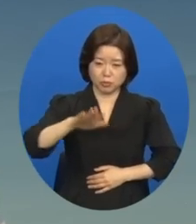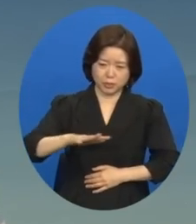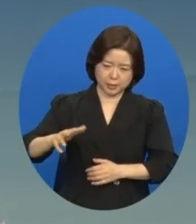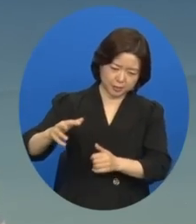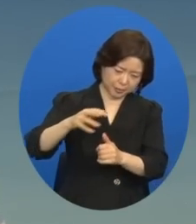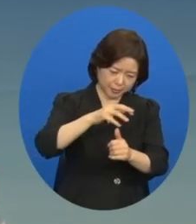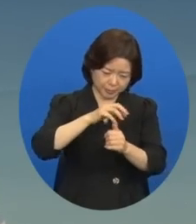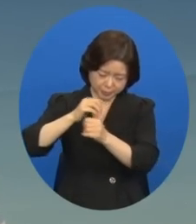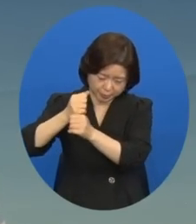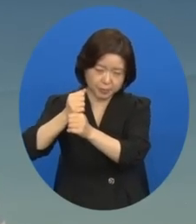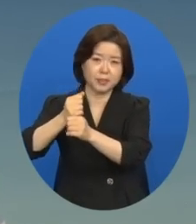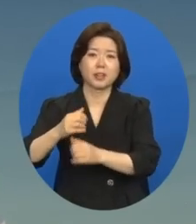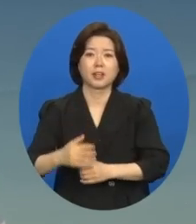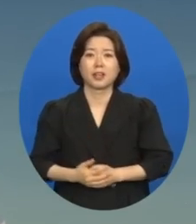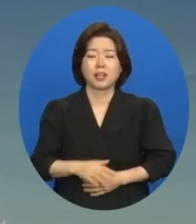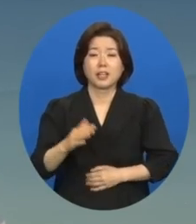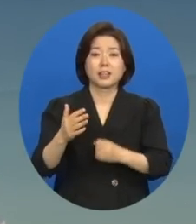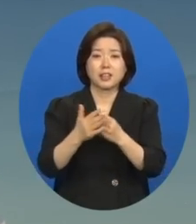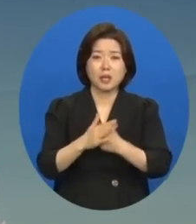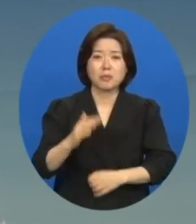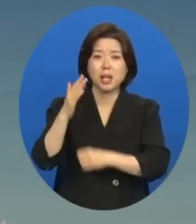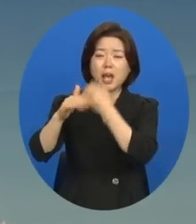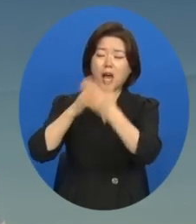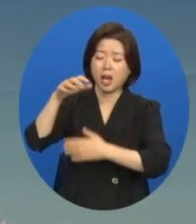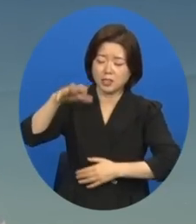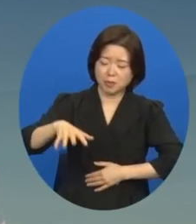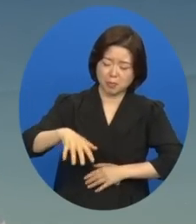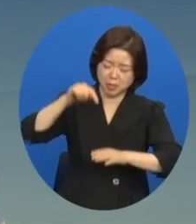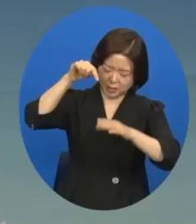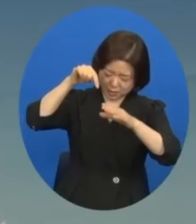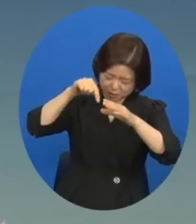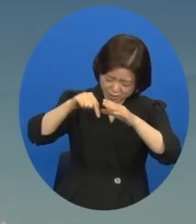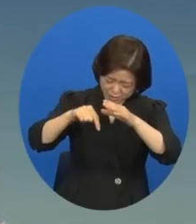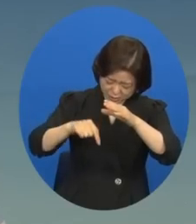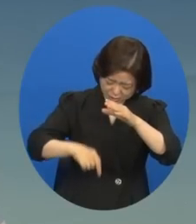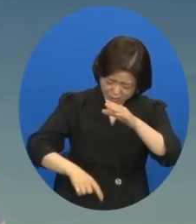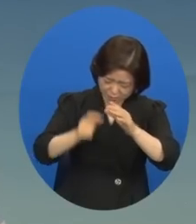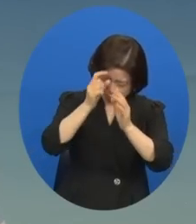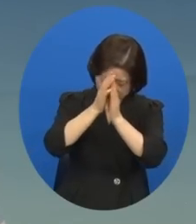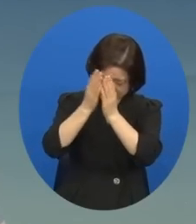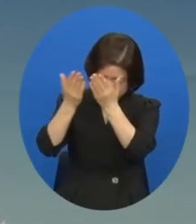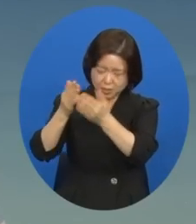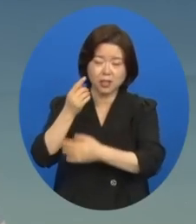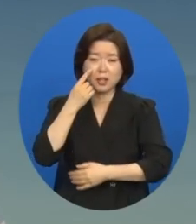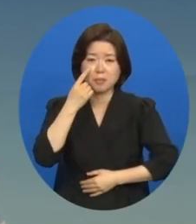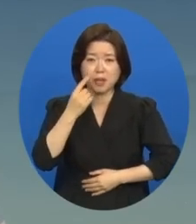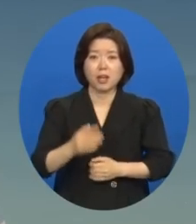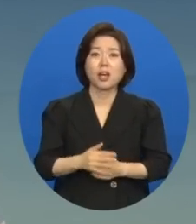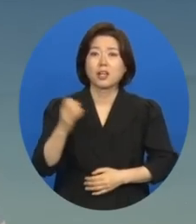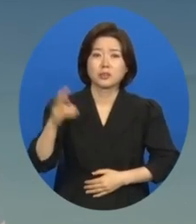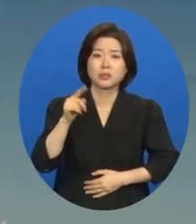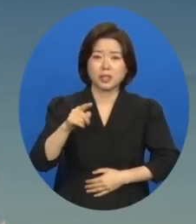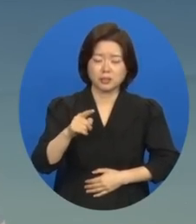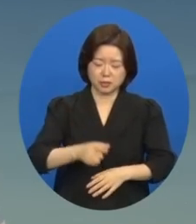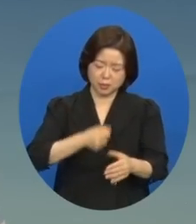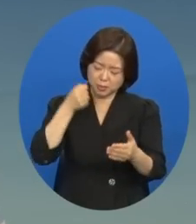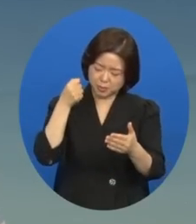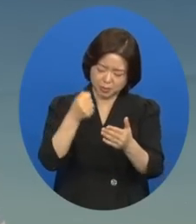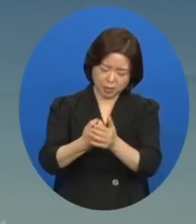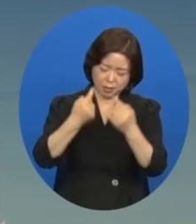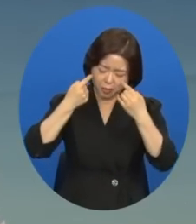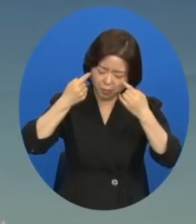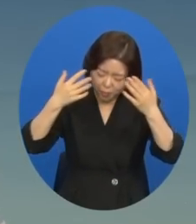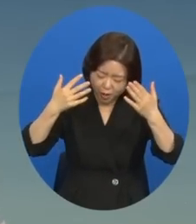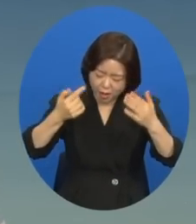거예요. 그러니 하나님 앞에 깊은 시간을 가지십시오. 그리고 그 결단이